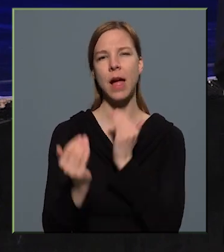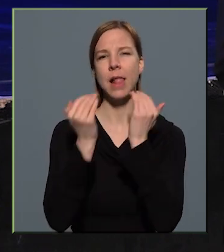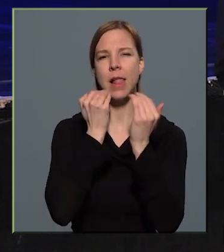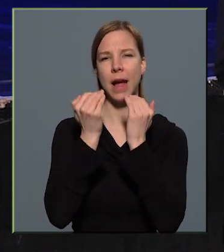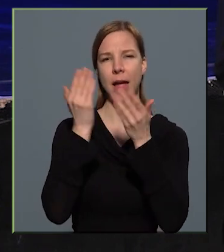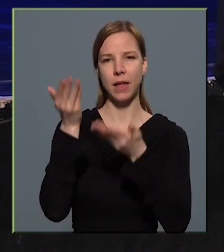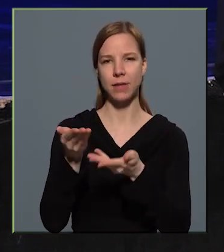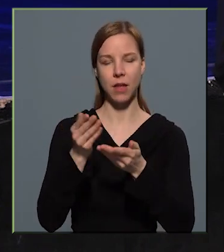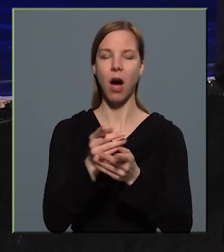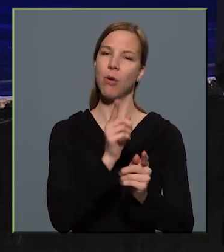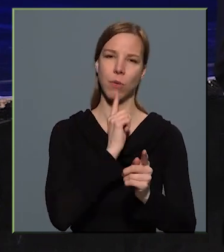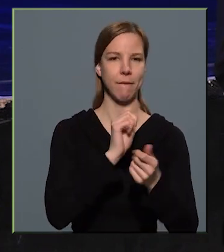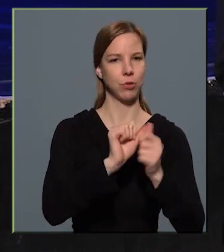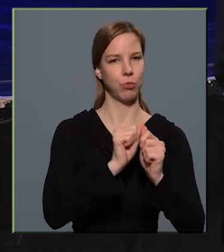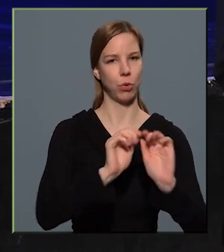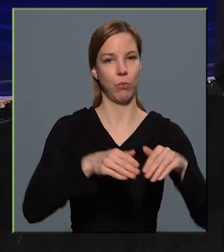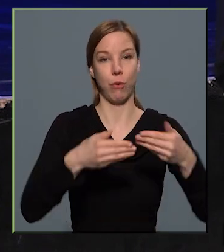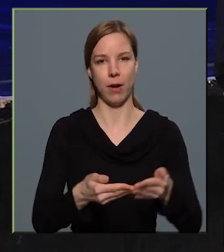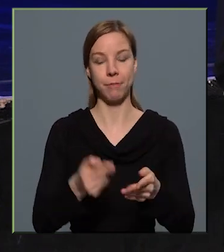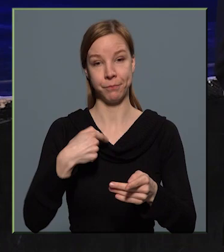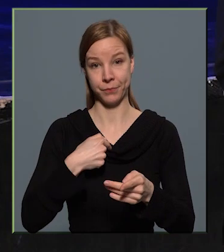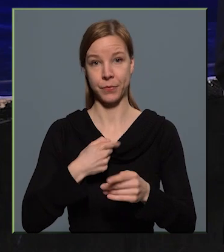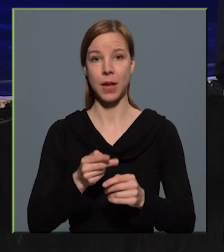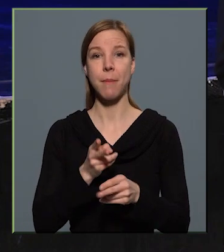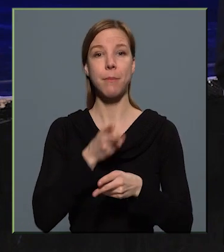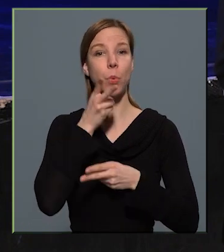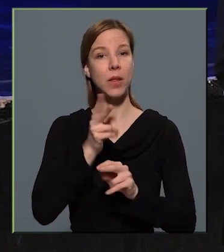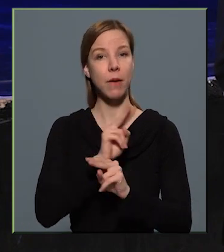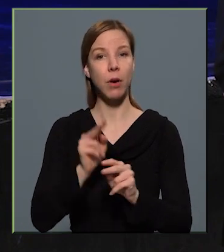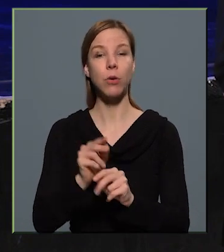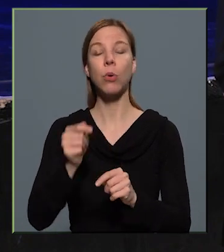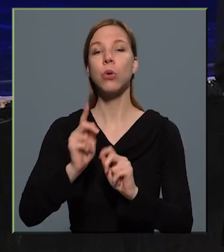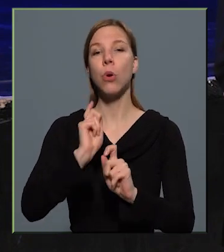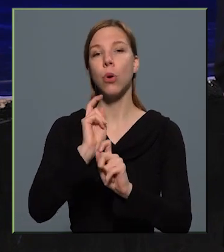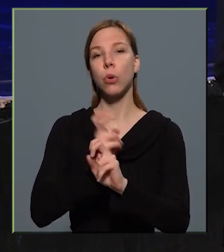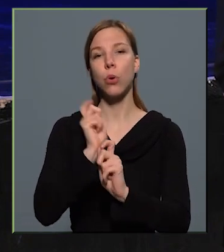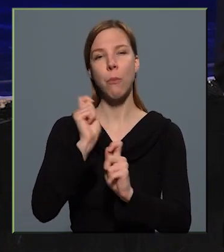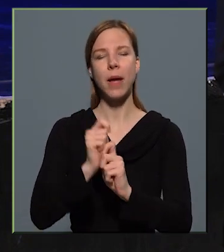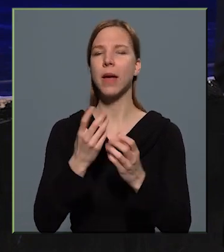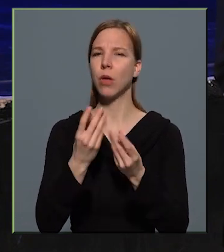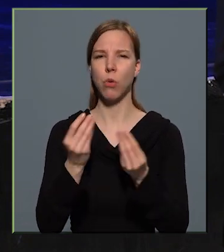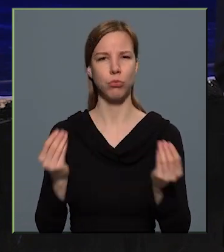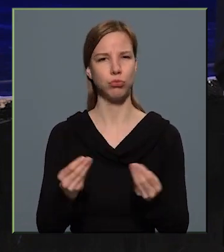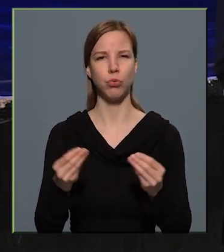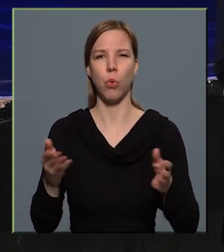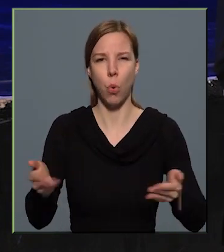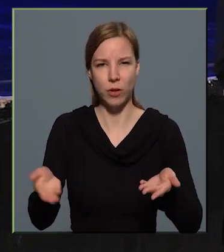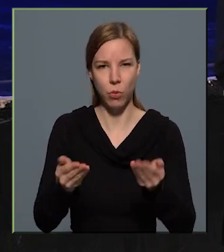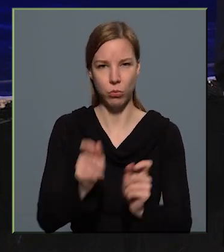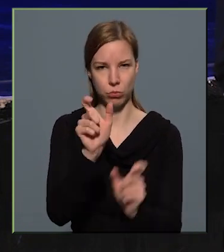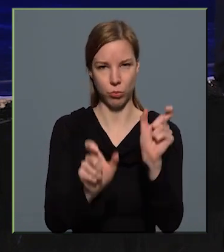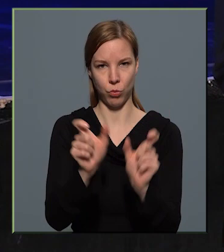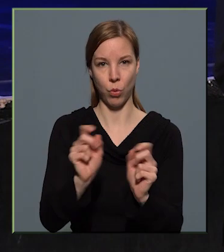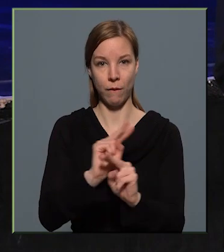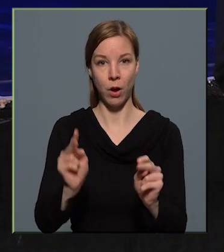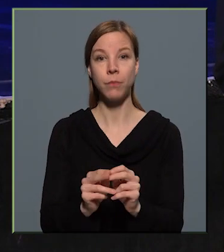sportolóból lesz, de büszke vagyok rá, hogy Kőbányán sokan ösztönöznek minket arra, hogy elinduljunk. Van, aki